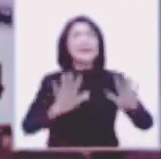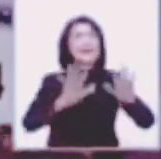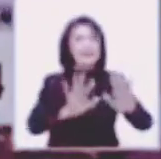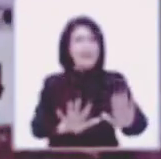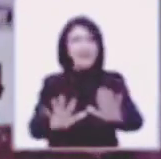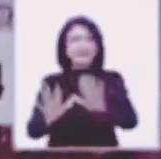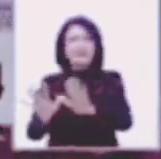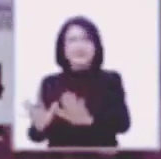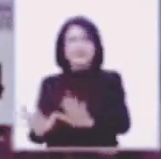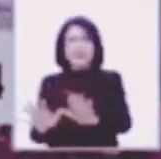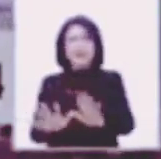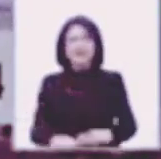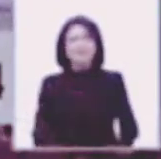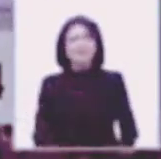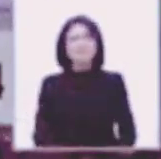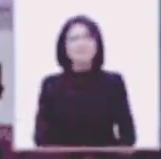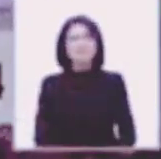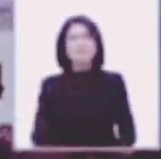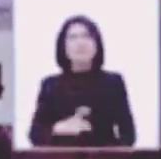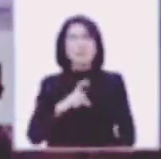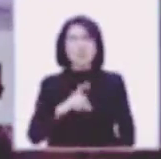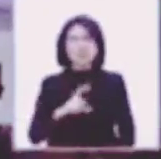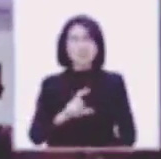Tenang. Cukup.